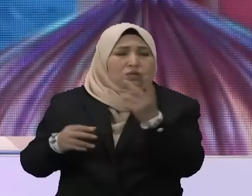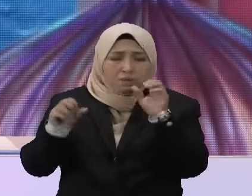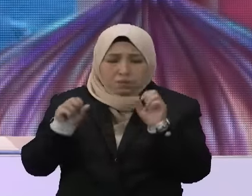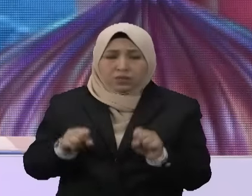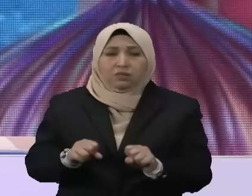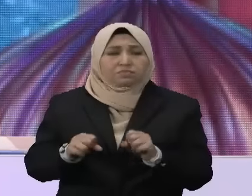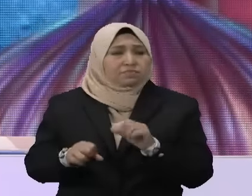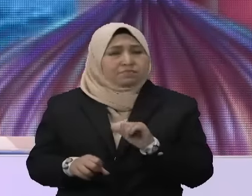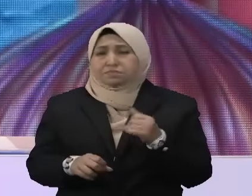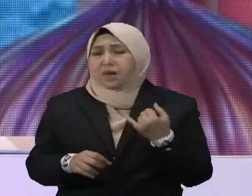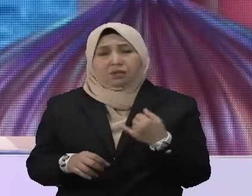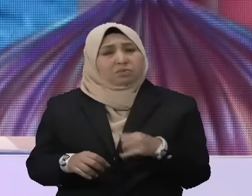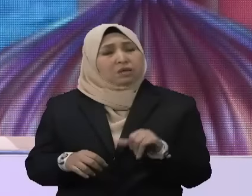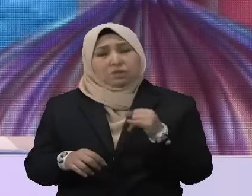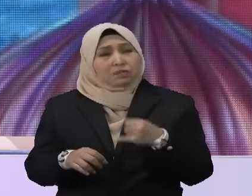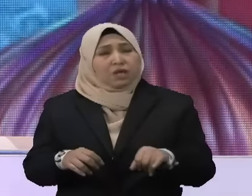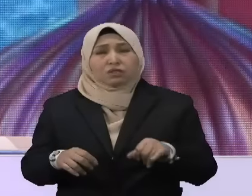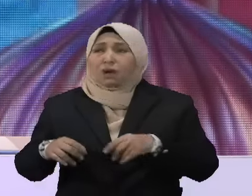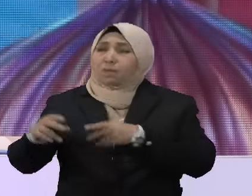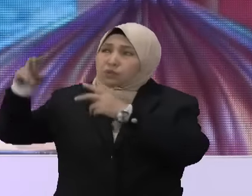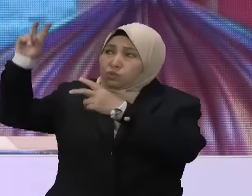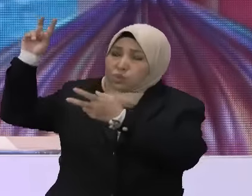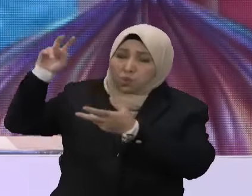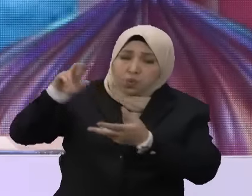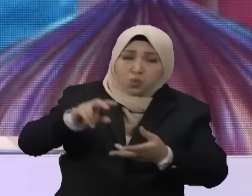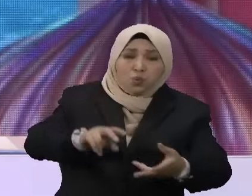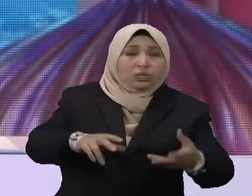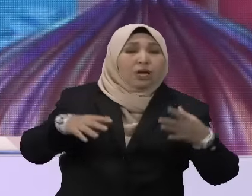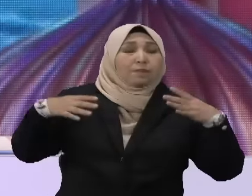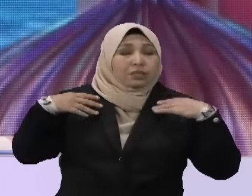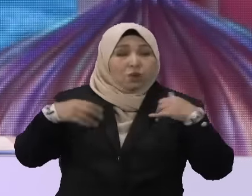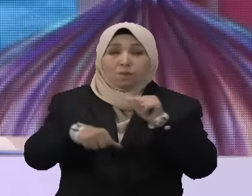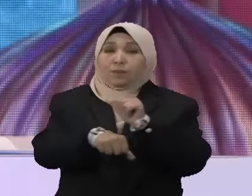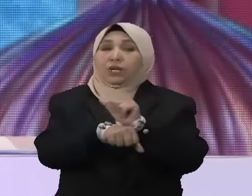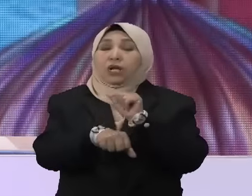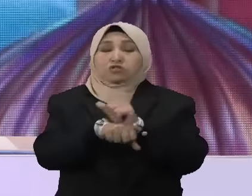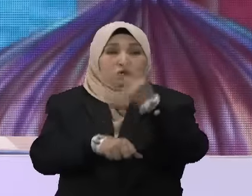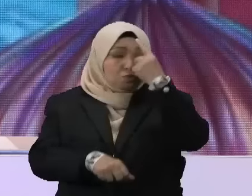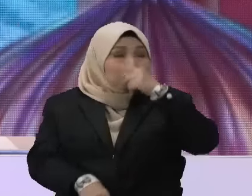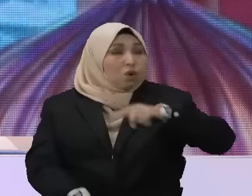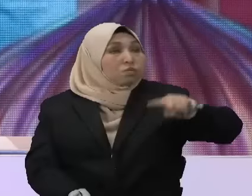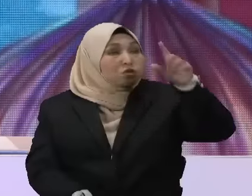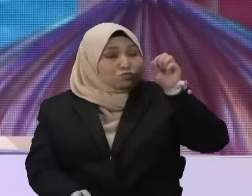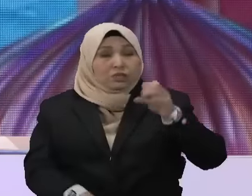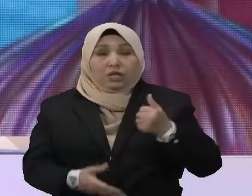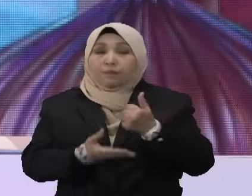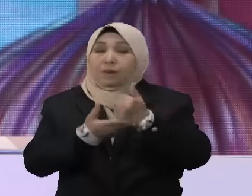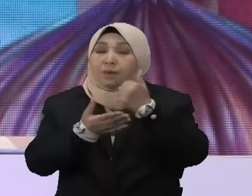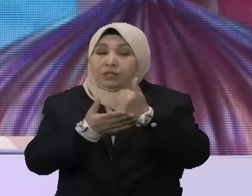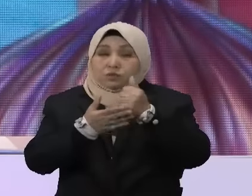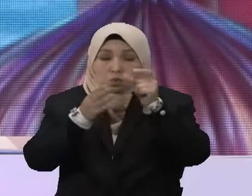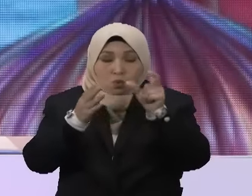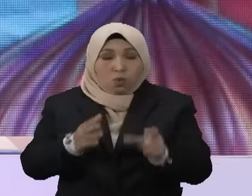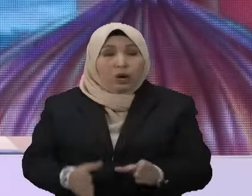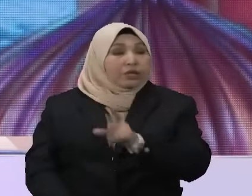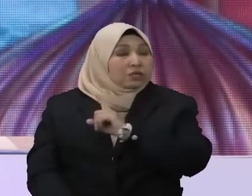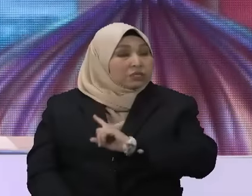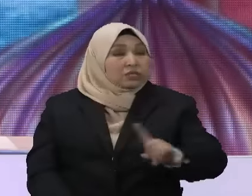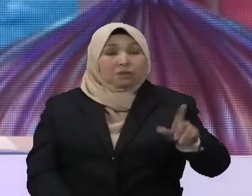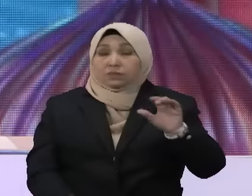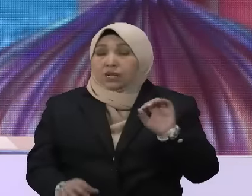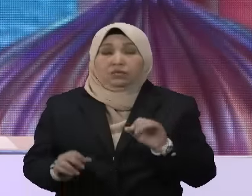Tidak mustahil Allah SWT menurunkan malaikatnya untuk bekerja untuk Allah SWT, membantu umat Islam. Tidak ada yang mustahil